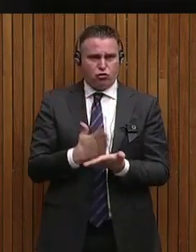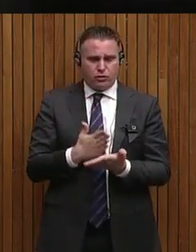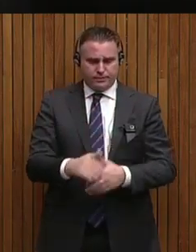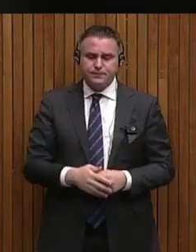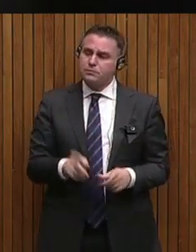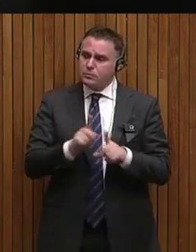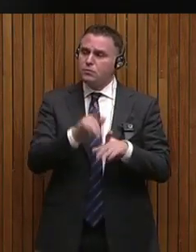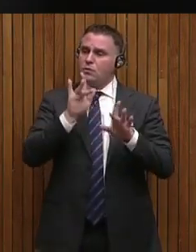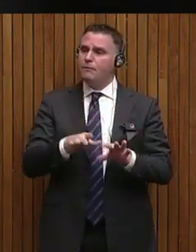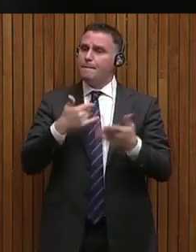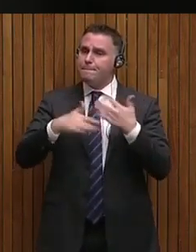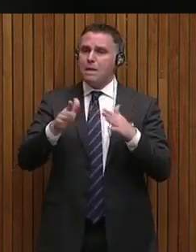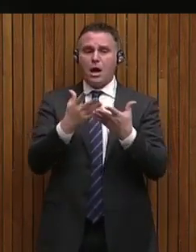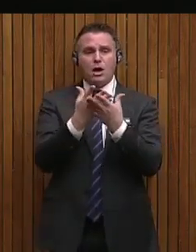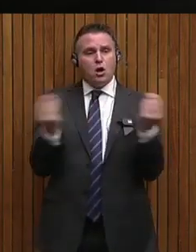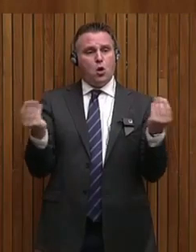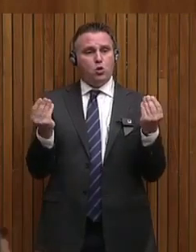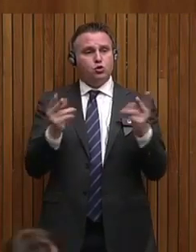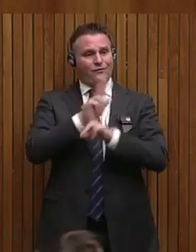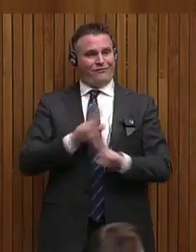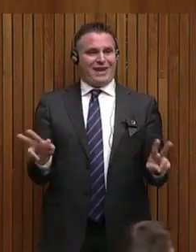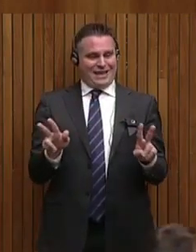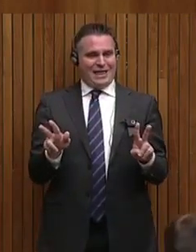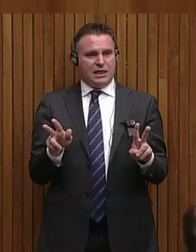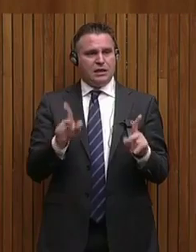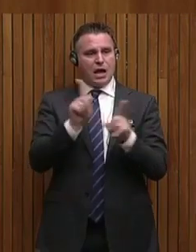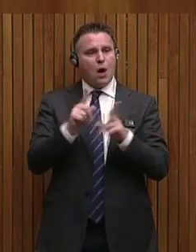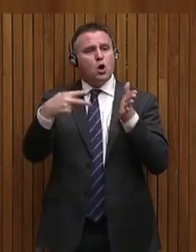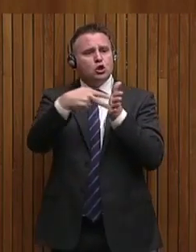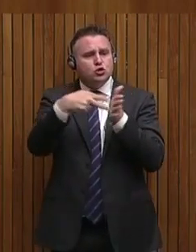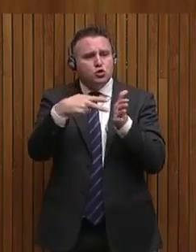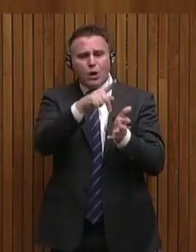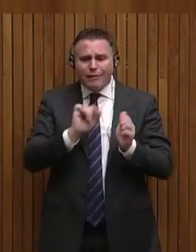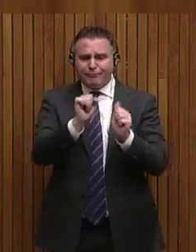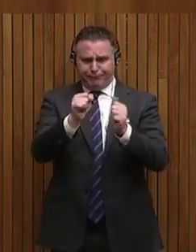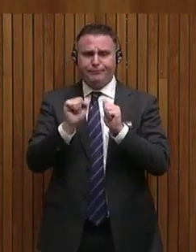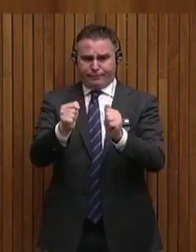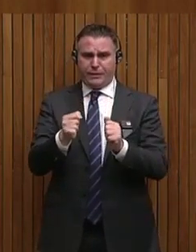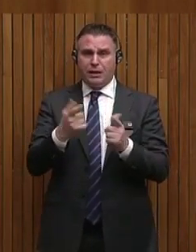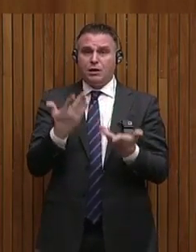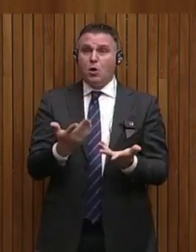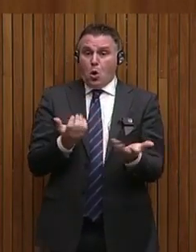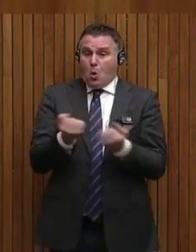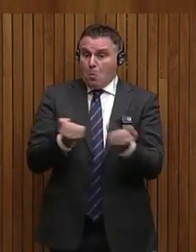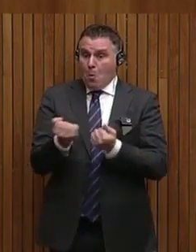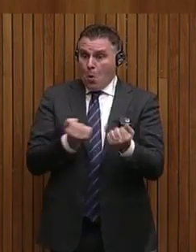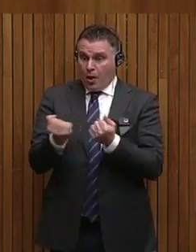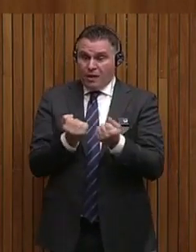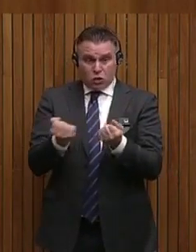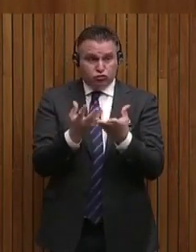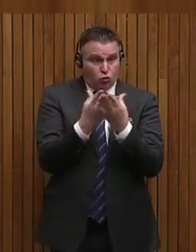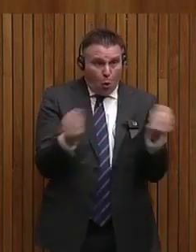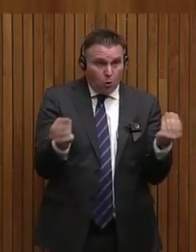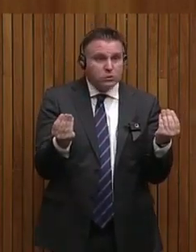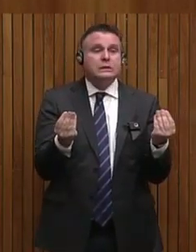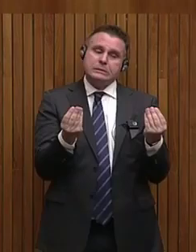sich konsequent für die friedliche Lösung des Konfliktes in Syrien eingesetzt. Denn nur eine politische Lösung kann